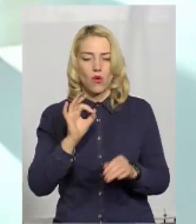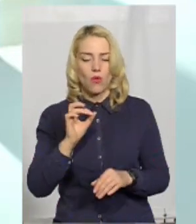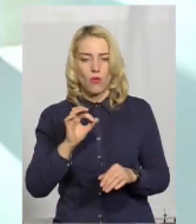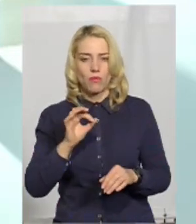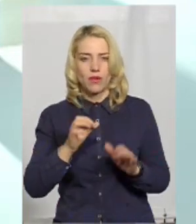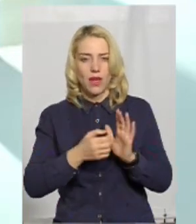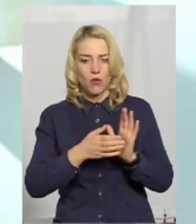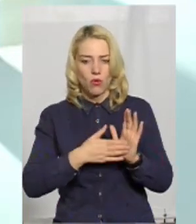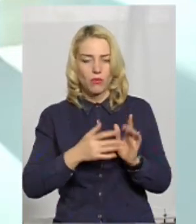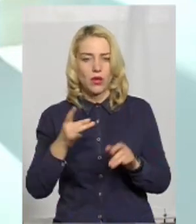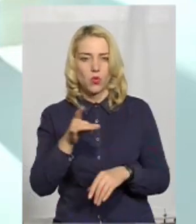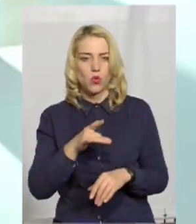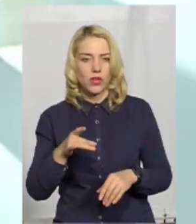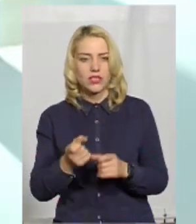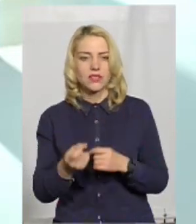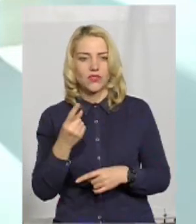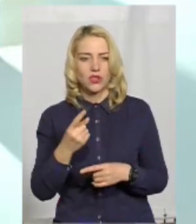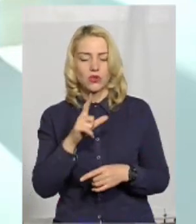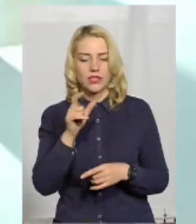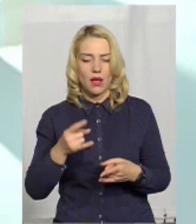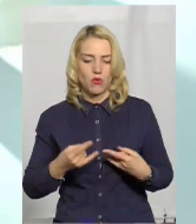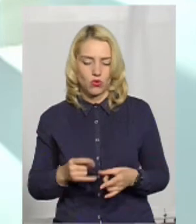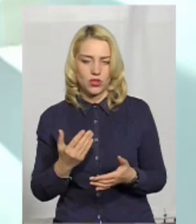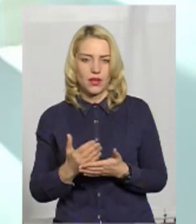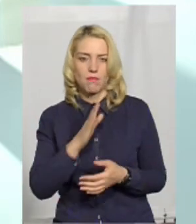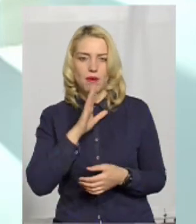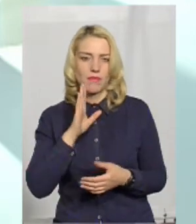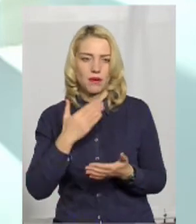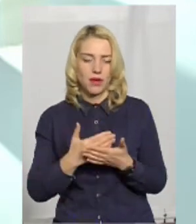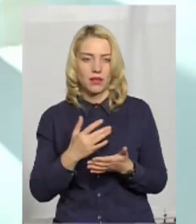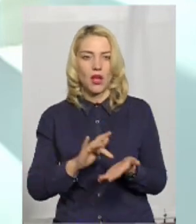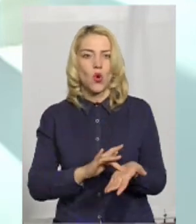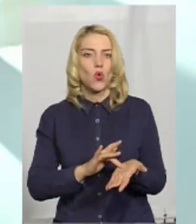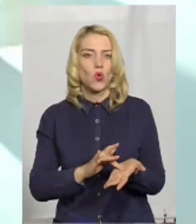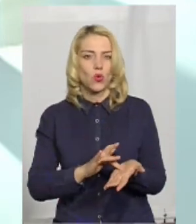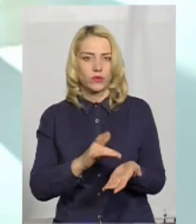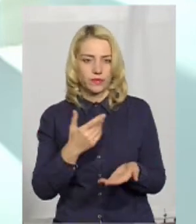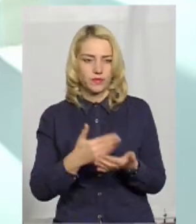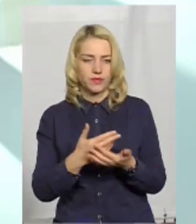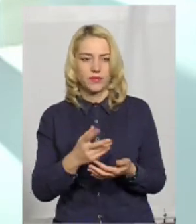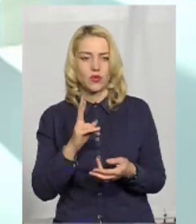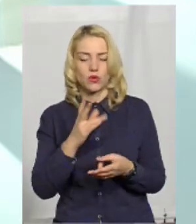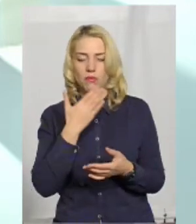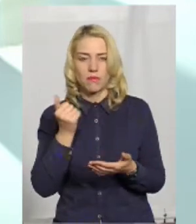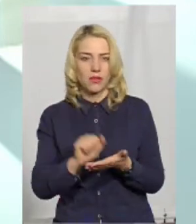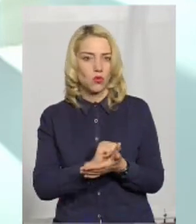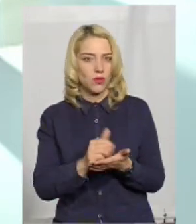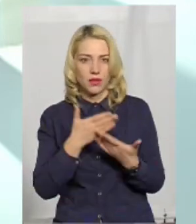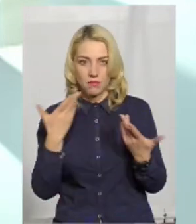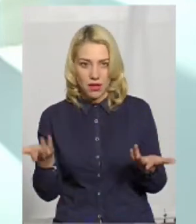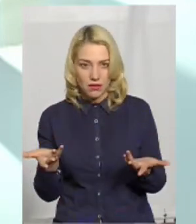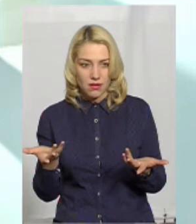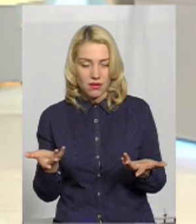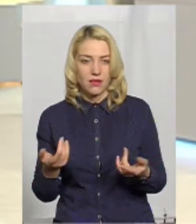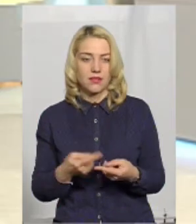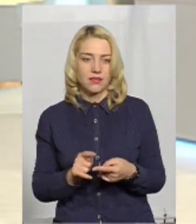справа дітей, звідки за походженням є мама. Якщо, до прикладу, от ромська національність там, чи якась інша, що мама не має документів,